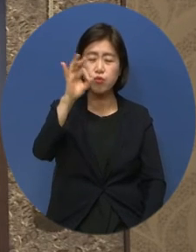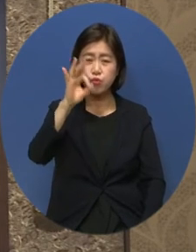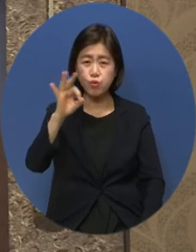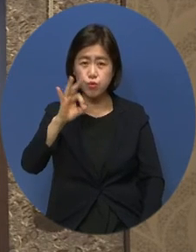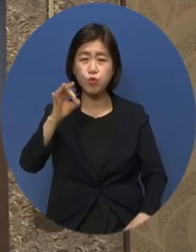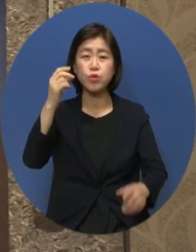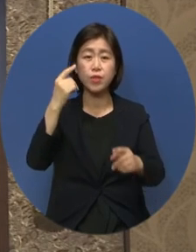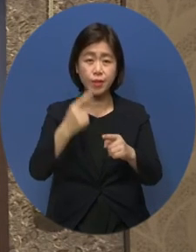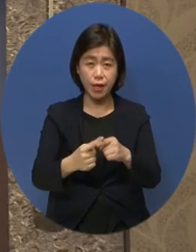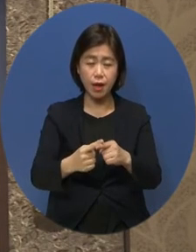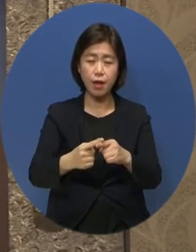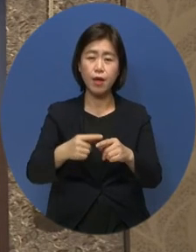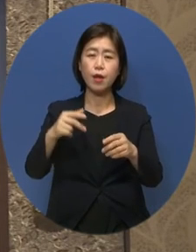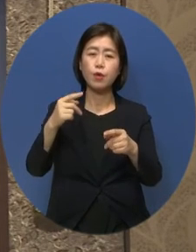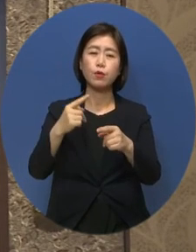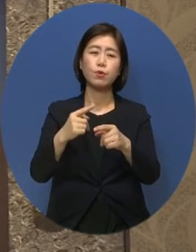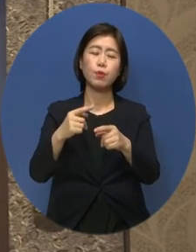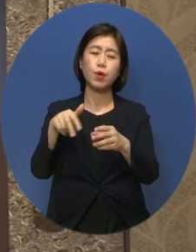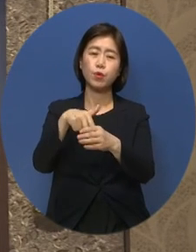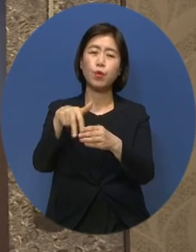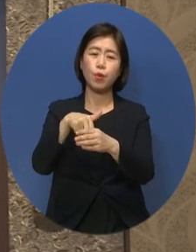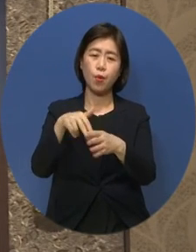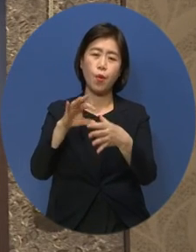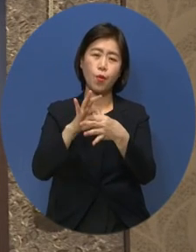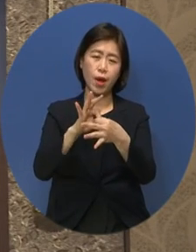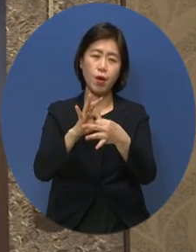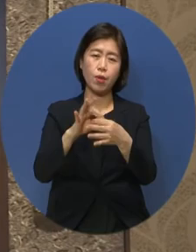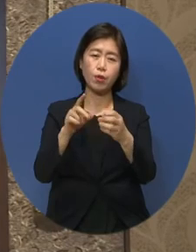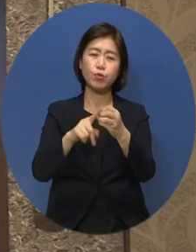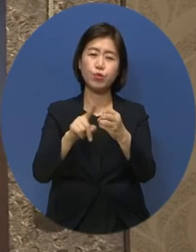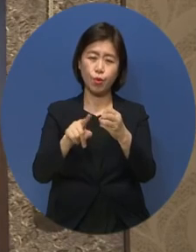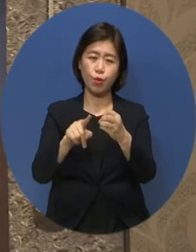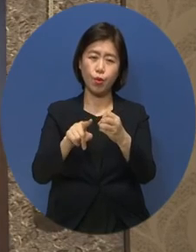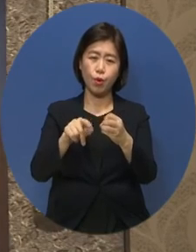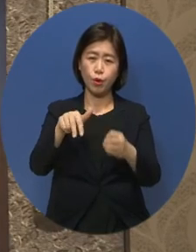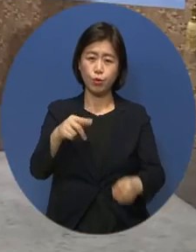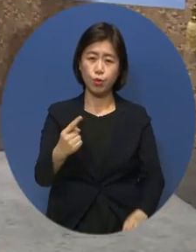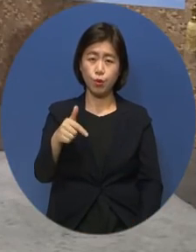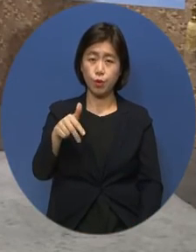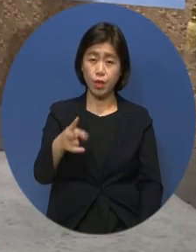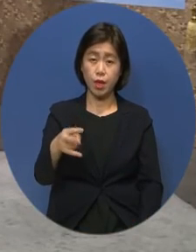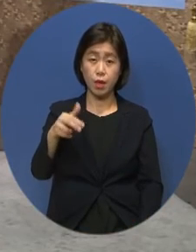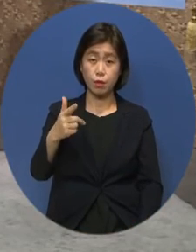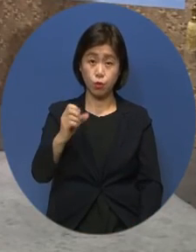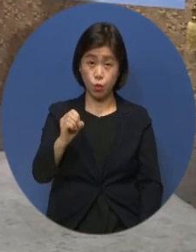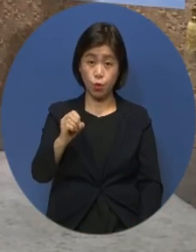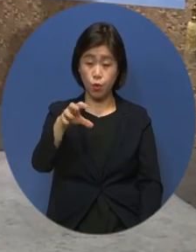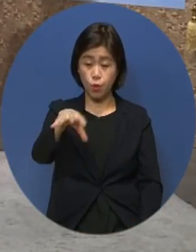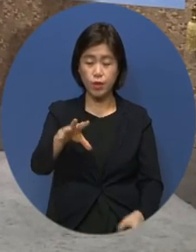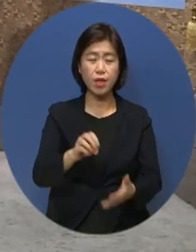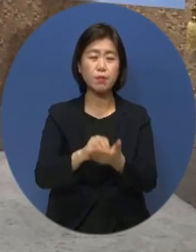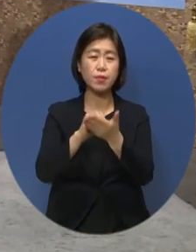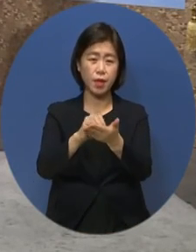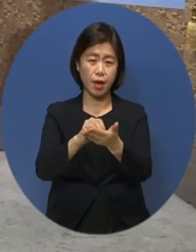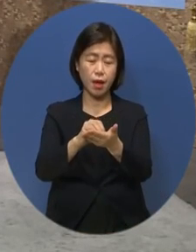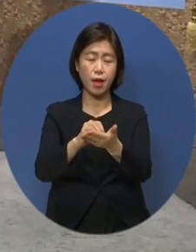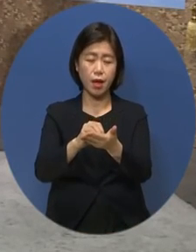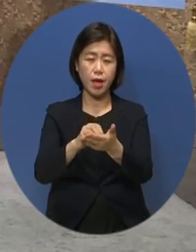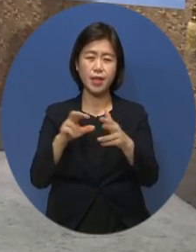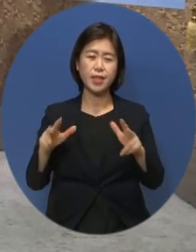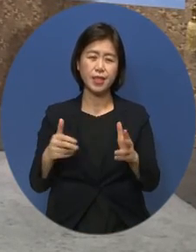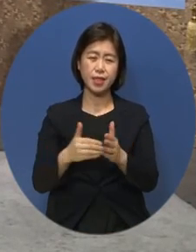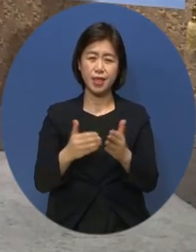입사를 하게 됐고 그게 사회 복수를 시작하게 됐습니다 아 그 지금 제 삼십 년간